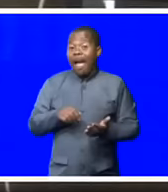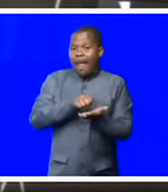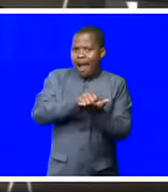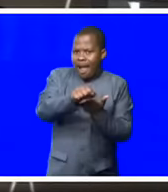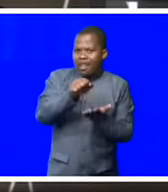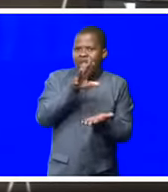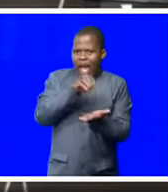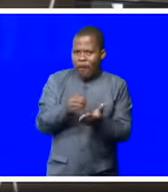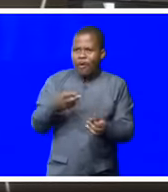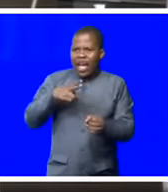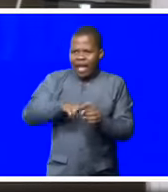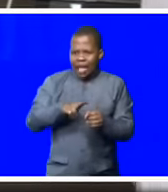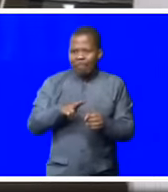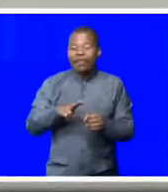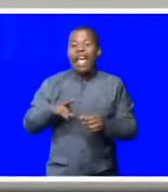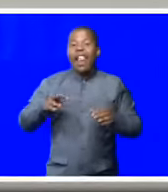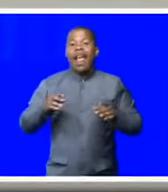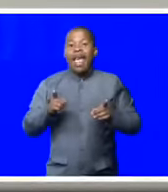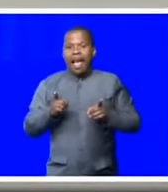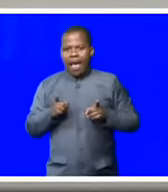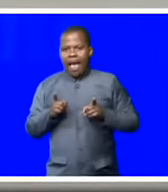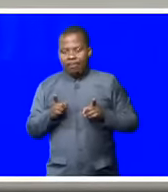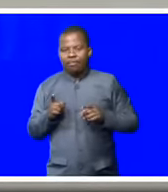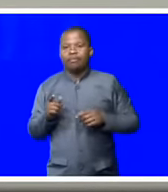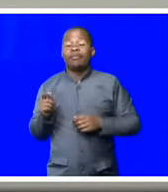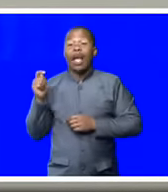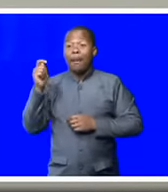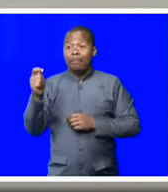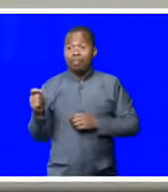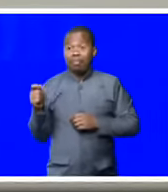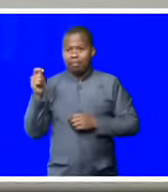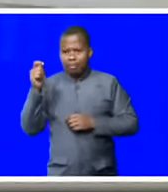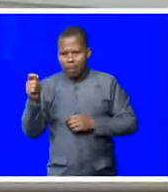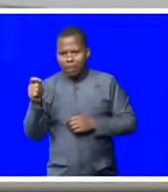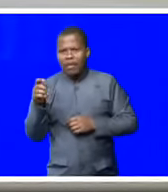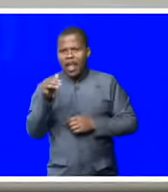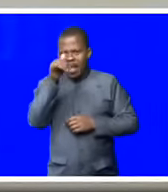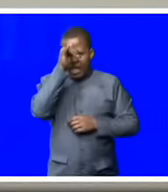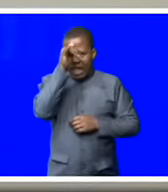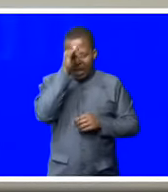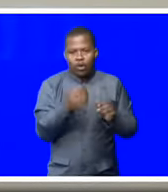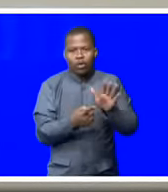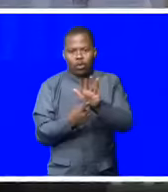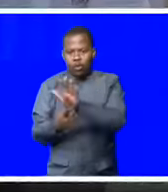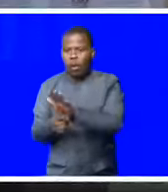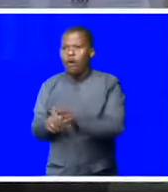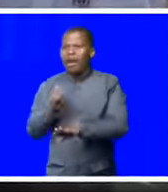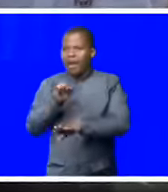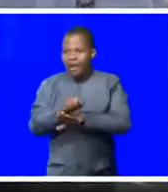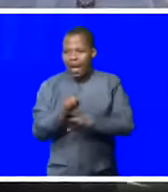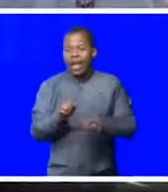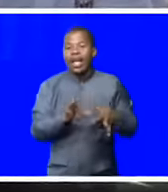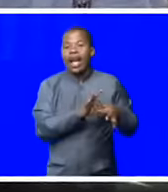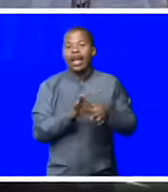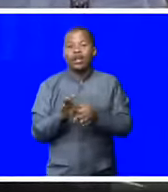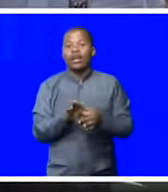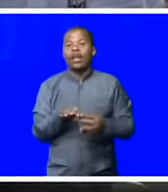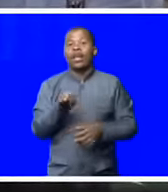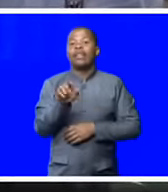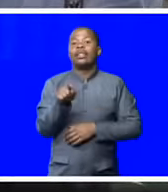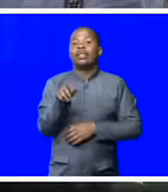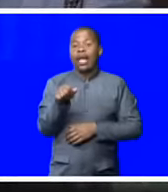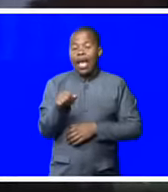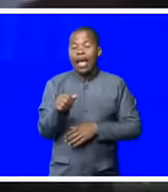ngebuve bakhe ngebuntombi bakhe umphathi welibandla letekuvakasha Linda Nxumalo uthi kunemicimbi